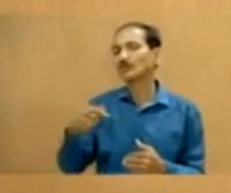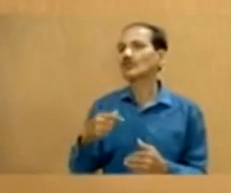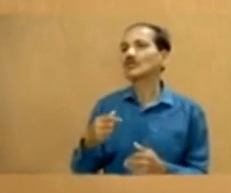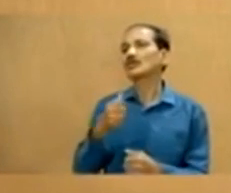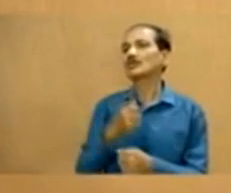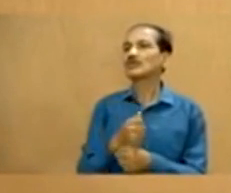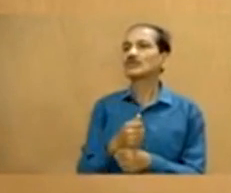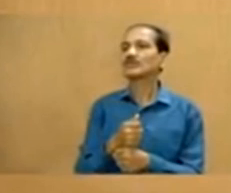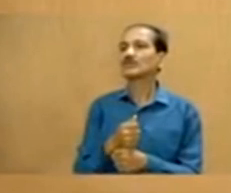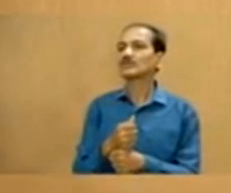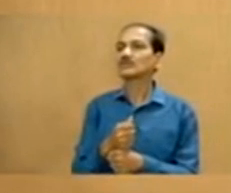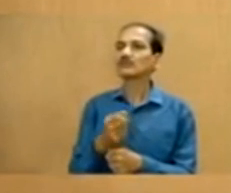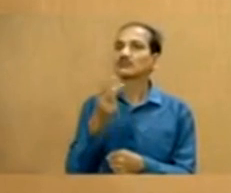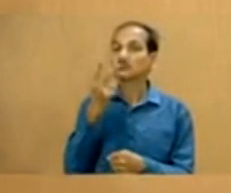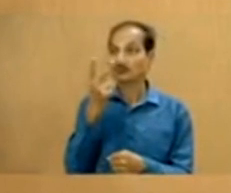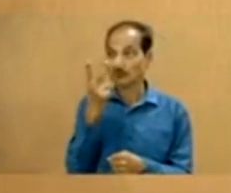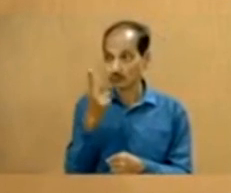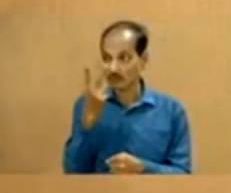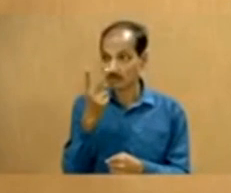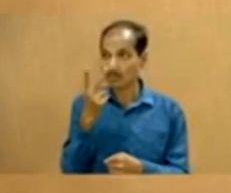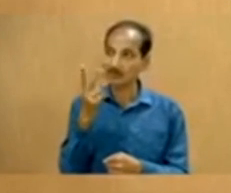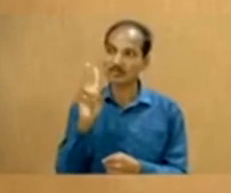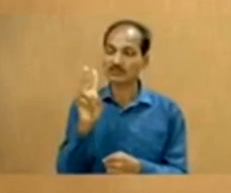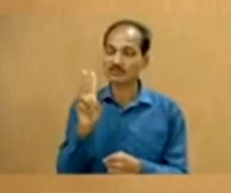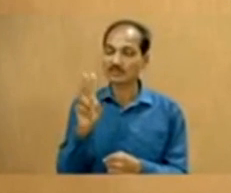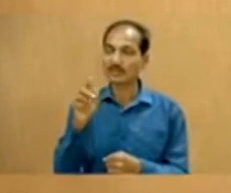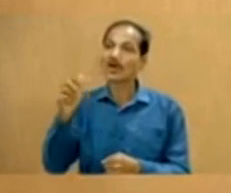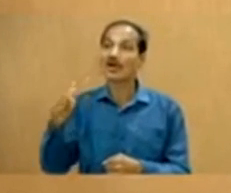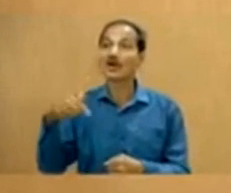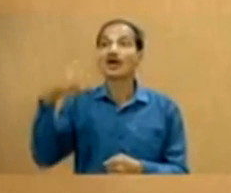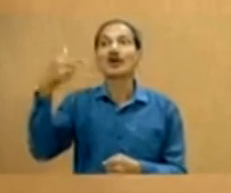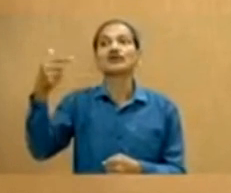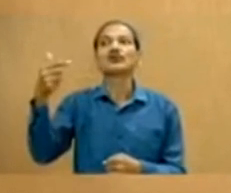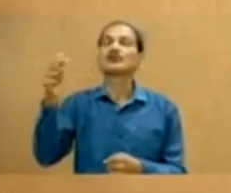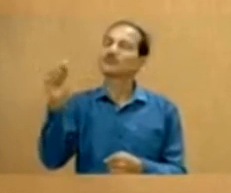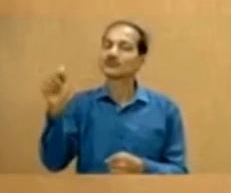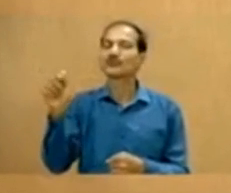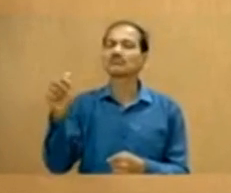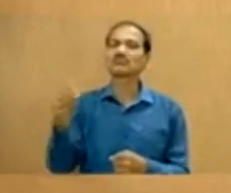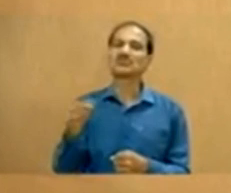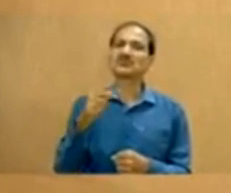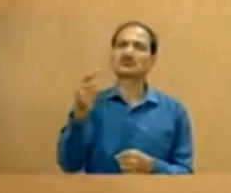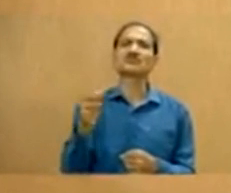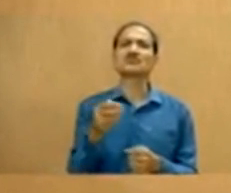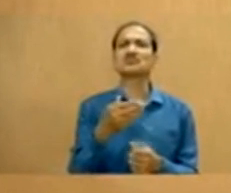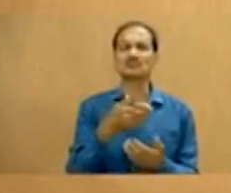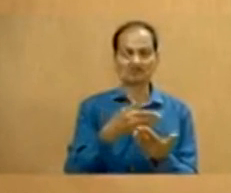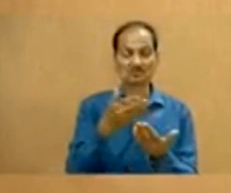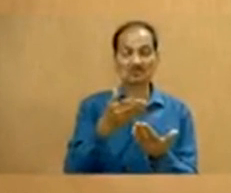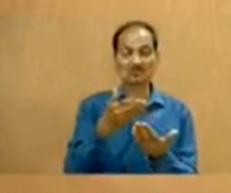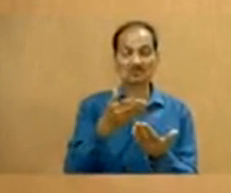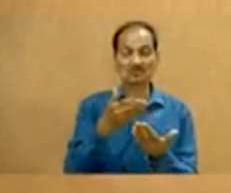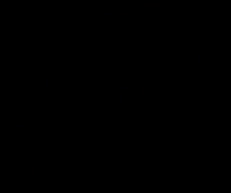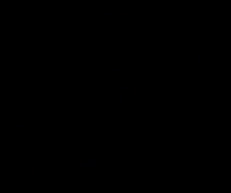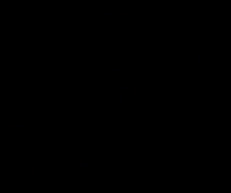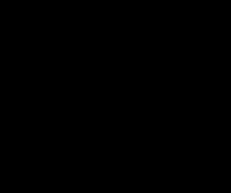ଆସନ୍ତାକାଲି ଯେତେବେଳେ ଆପଣମାନଙ୍କ ସାମ୍ନାକୁ ଆସିବି ଏ ବିଷୟରେ ଆପଣଙ୍କୁ ସବିଶେଷ ତଥ୍ୟ ନିଶ୍ଚୟ ଜଣାଇବି ଧନ୍ୟବାଦ ନମସ୍କାର